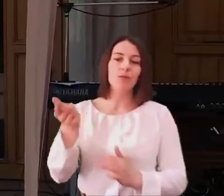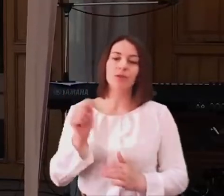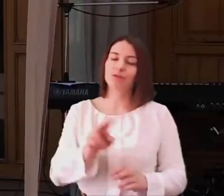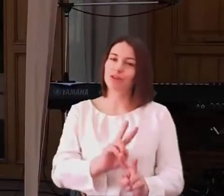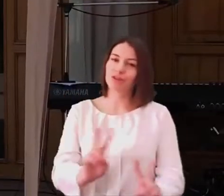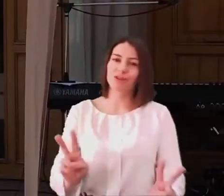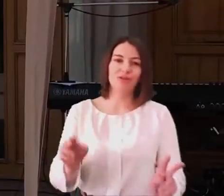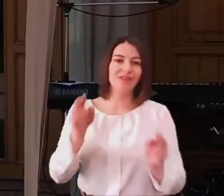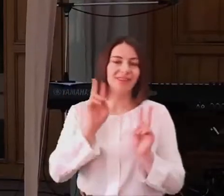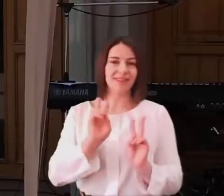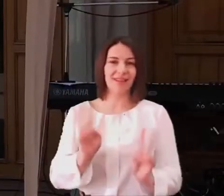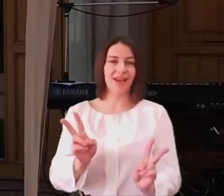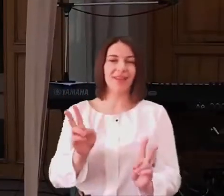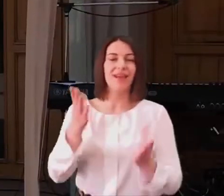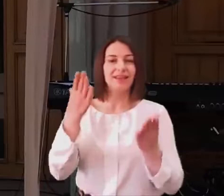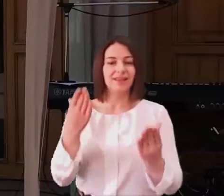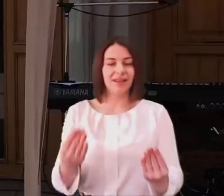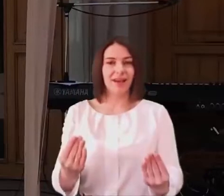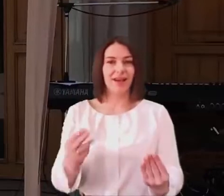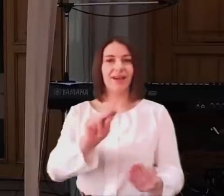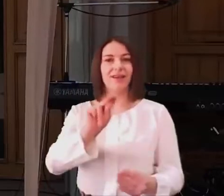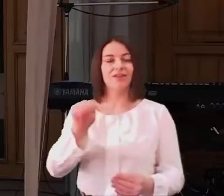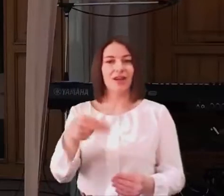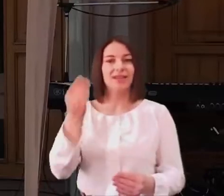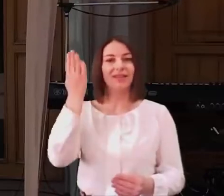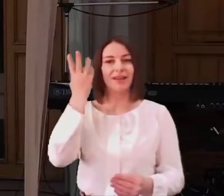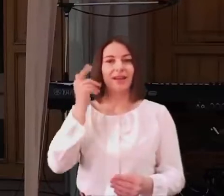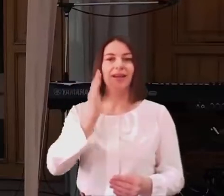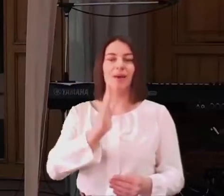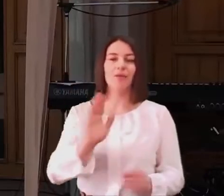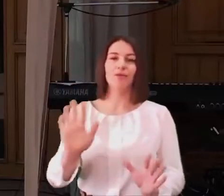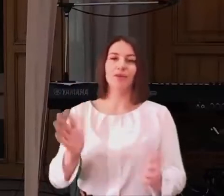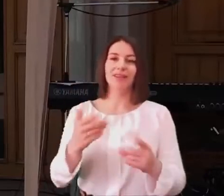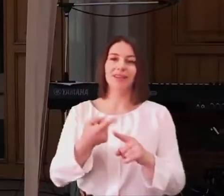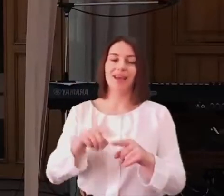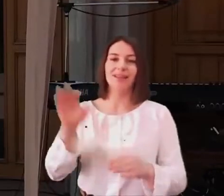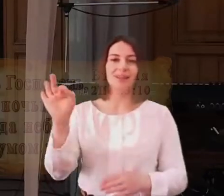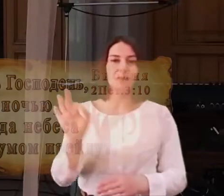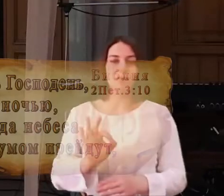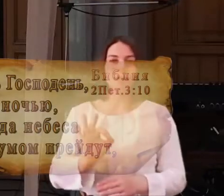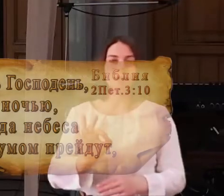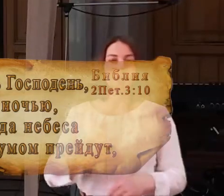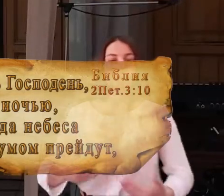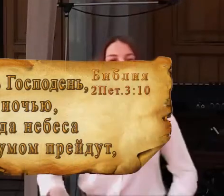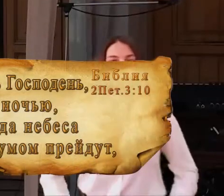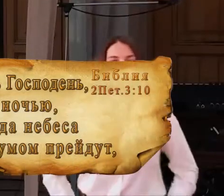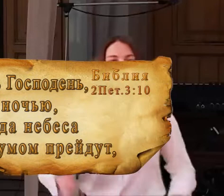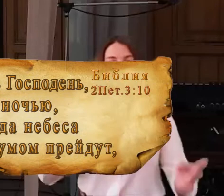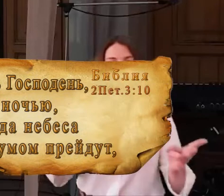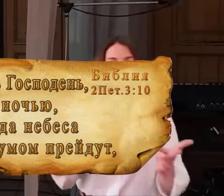знает дня и часа, когда будет происходить этот момент. Жить нужно